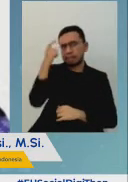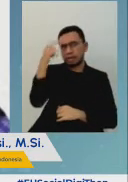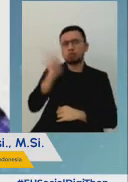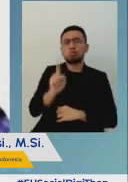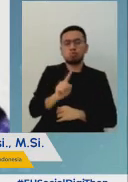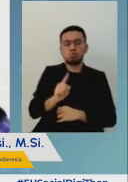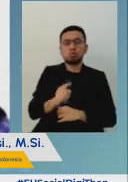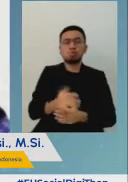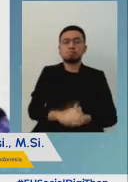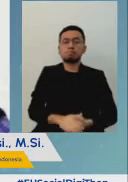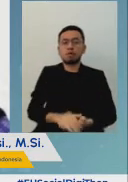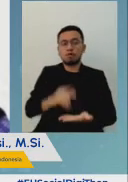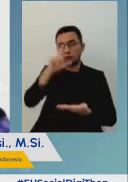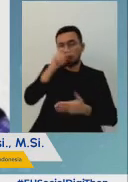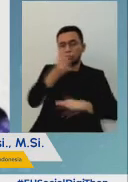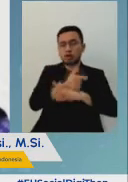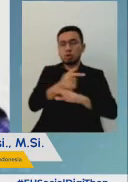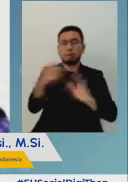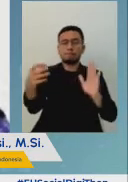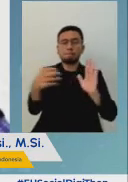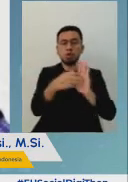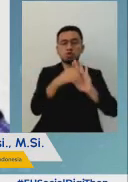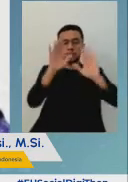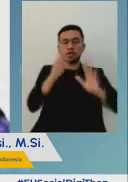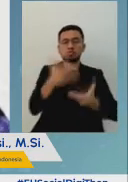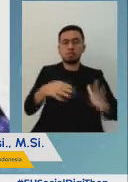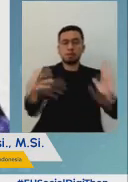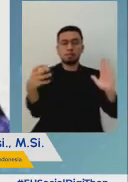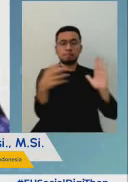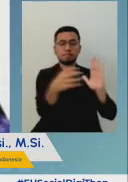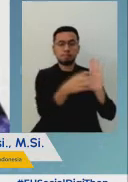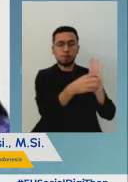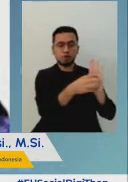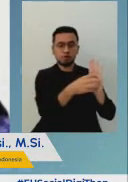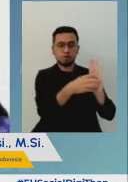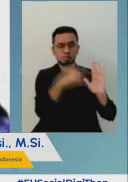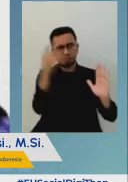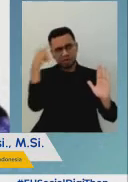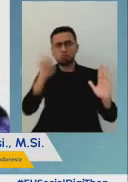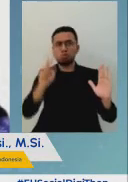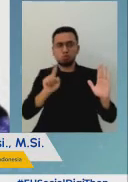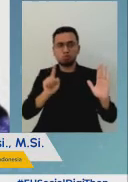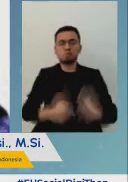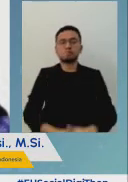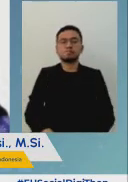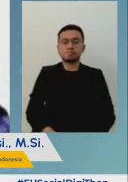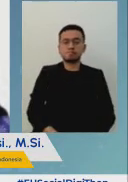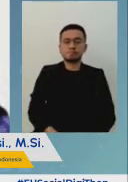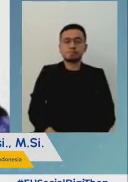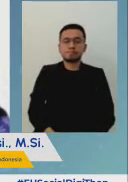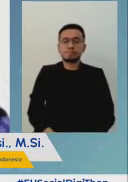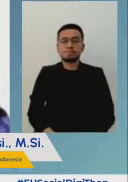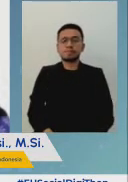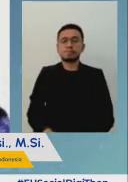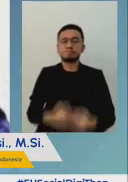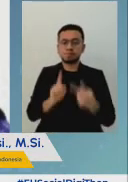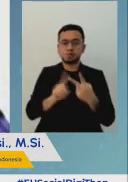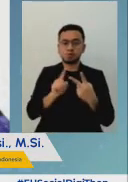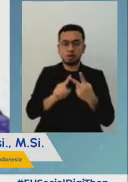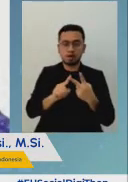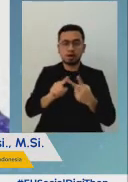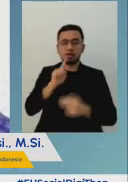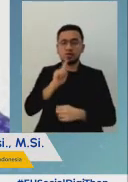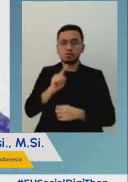atau menjawab sesuatu. Seperti itu, Mbak Lastri. Baik. Nah, kemudian yang kedua tadi adalah